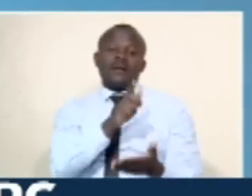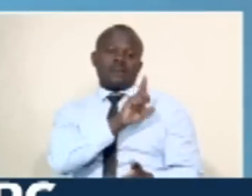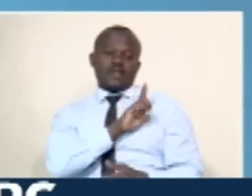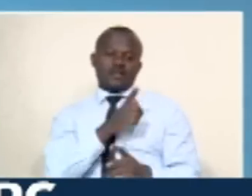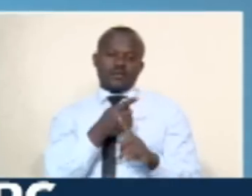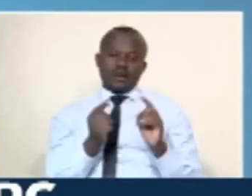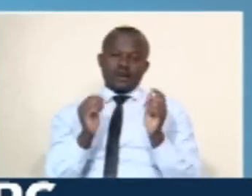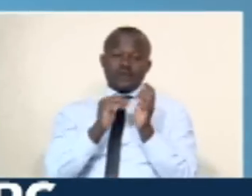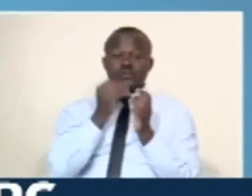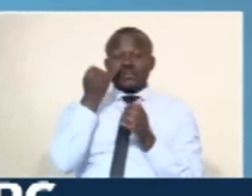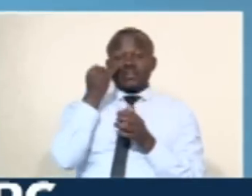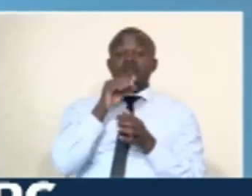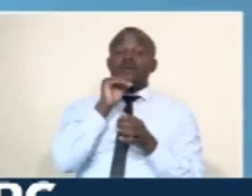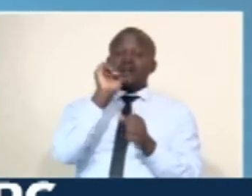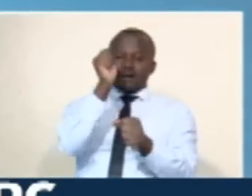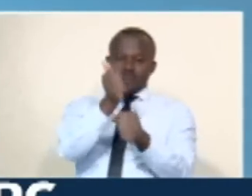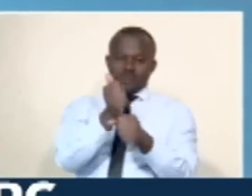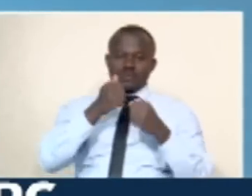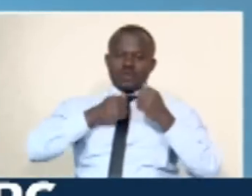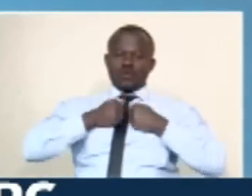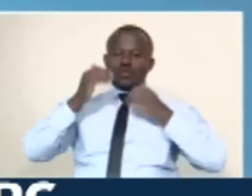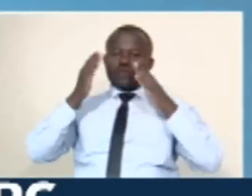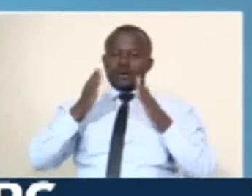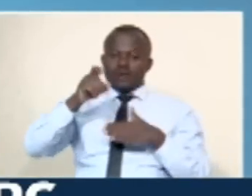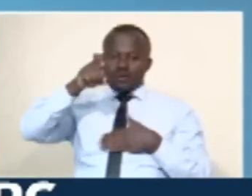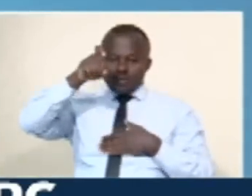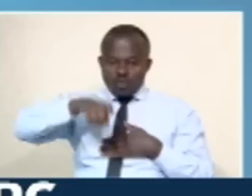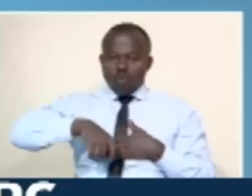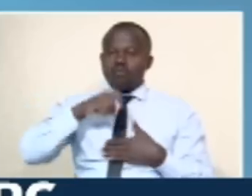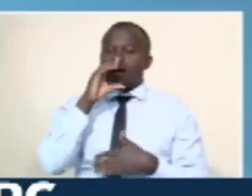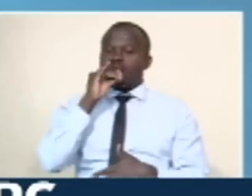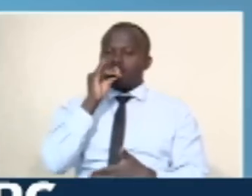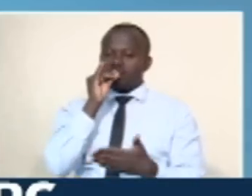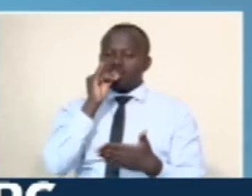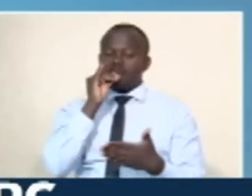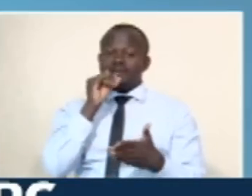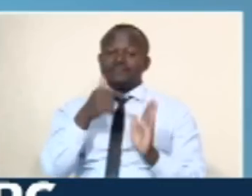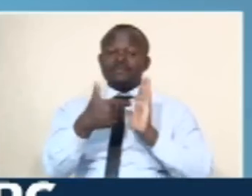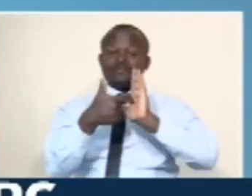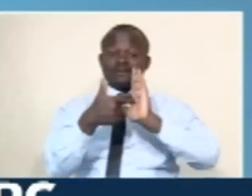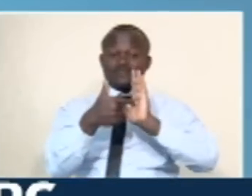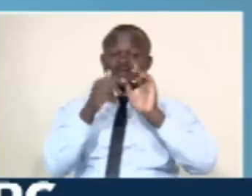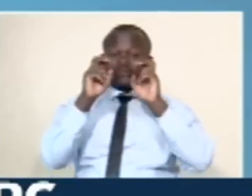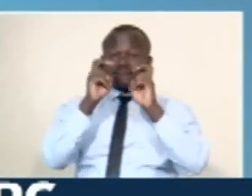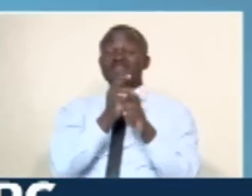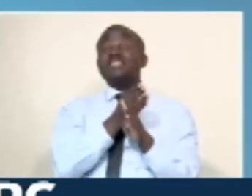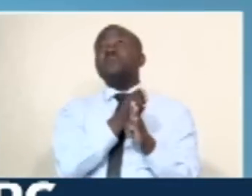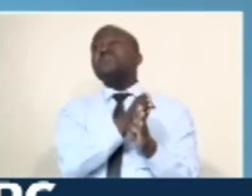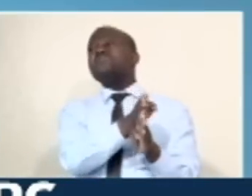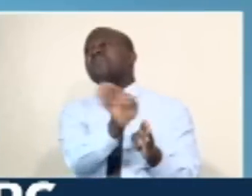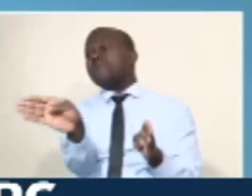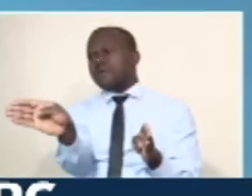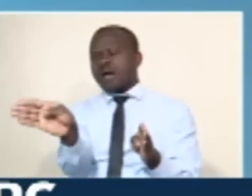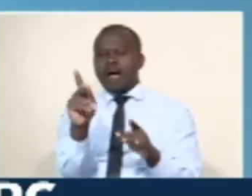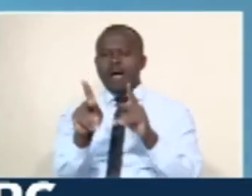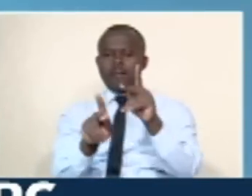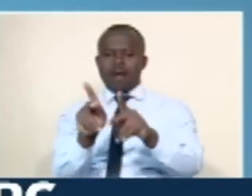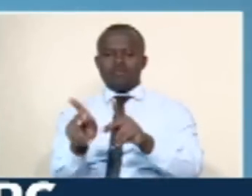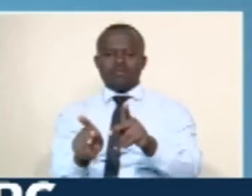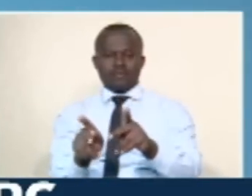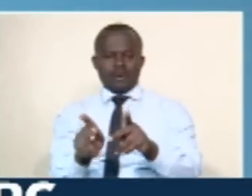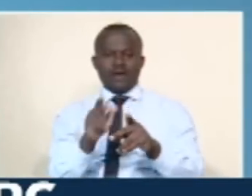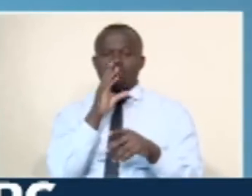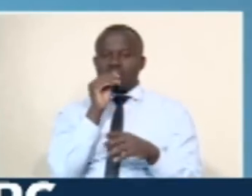ariko hatagize n'ubikora u Rwanda rugomba kubivuga, rukagaragaza yuko ibyo kuyobya uburari